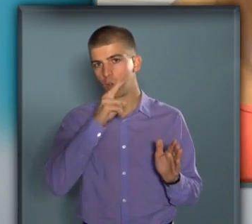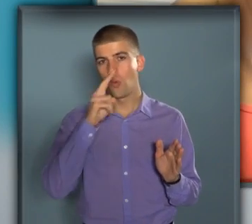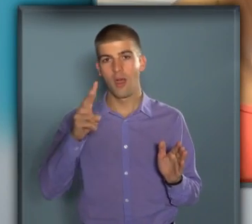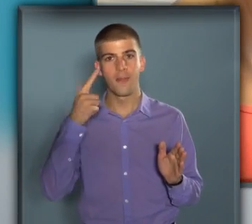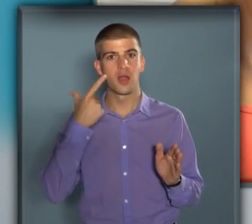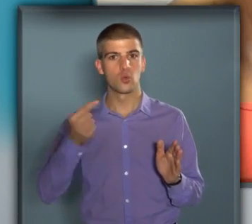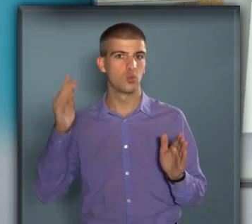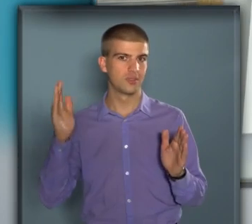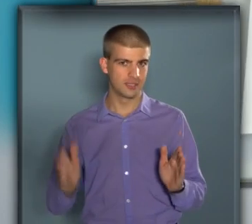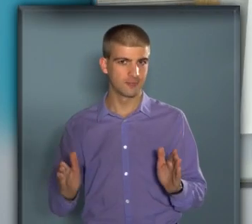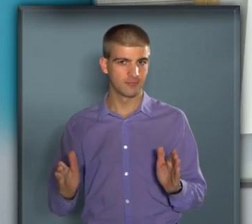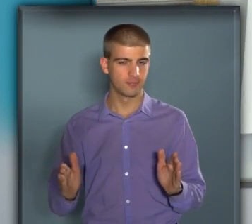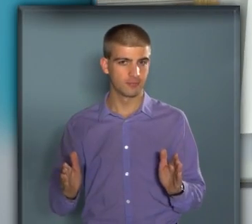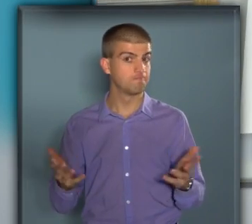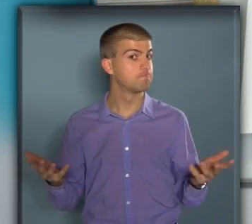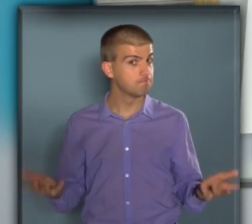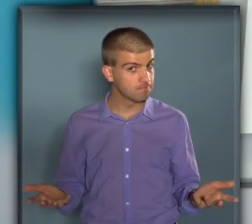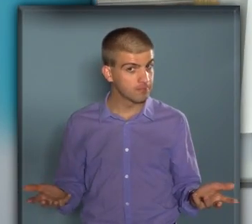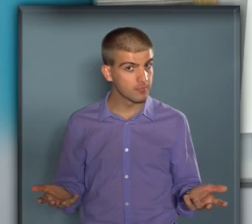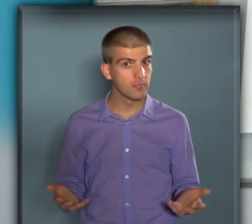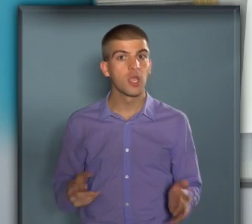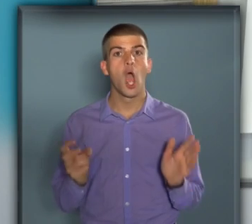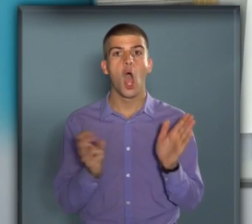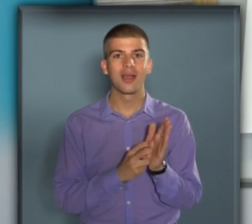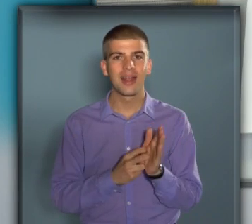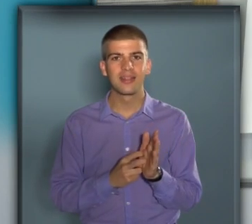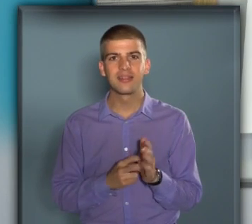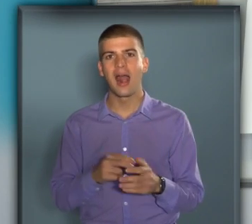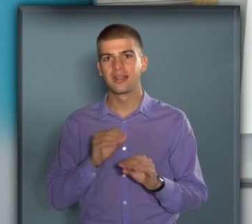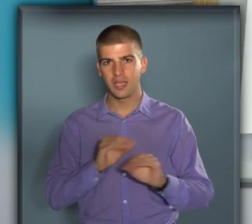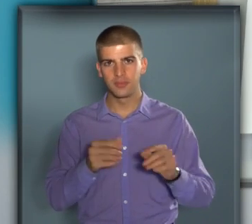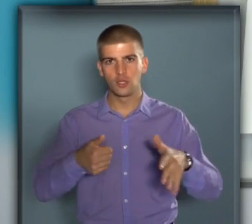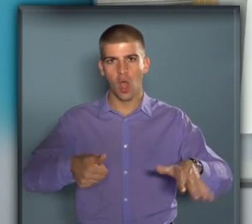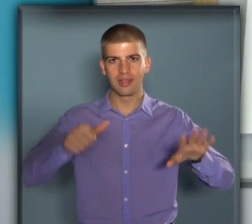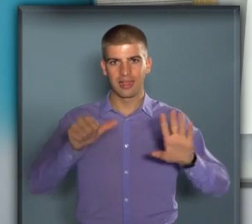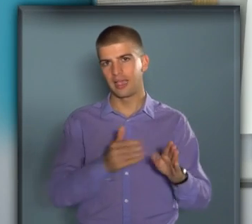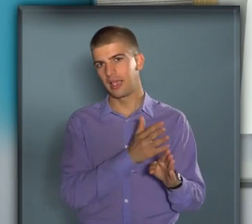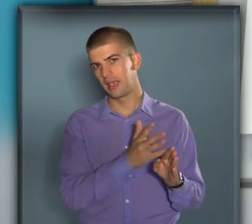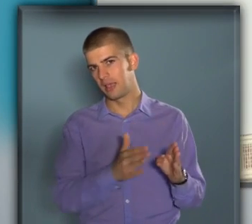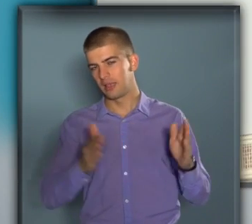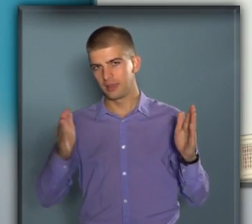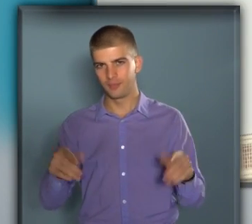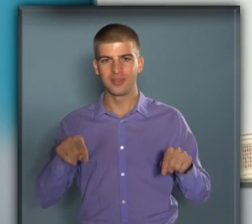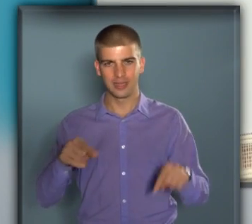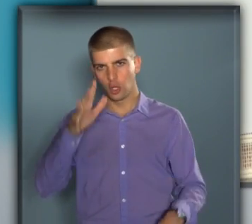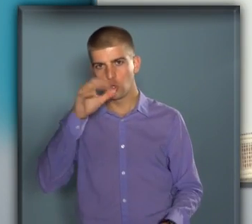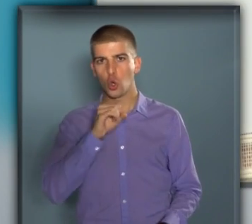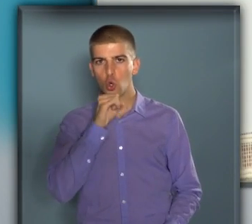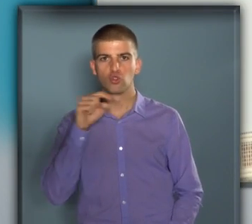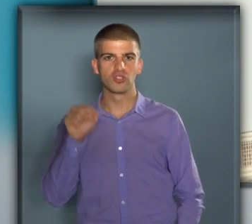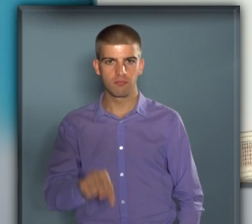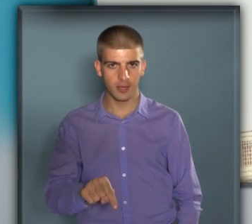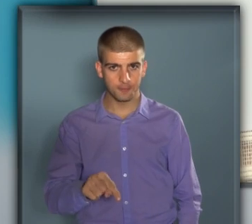november 20-án lesz, ami azt jelenti, hogy az akkreditált képzés 6 héten át tart majd a kőbányai Kőrösiben.